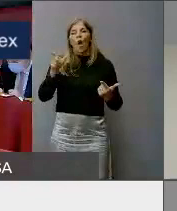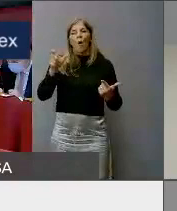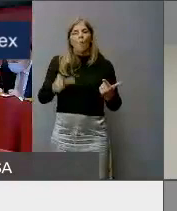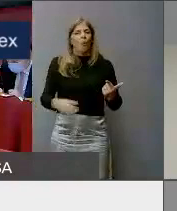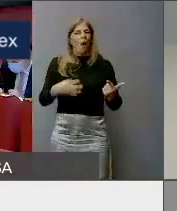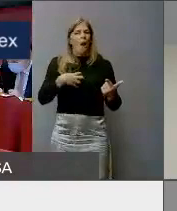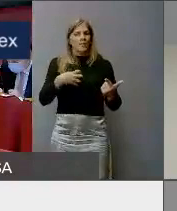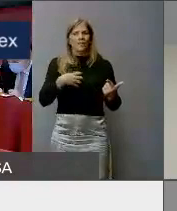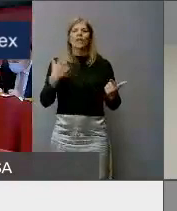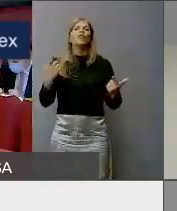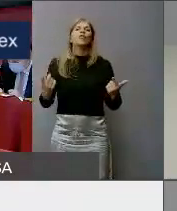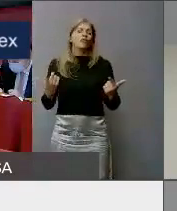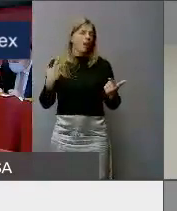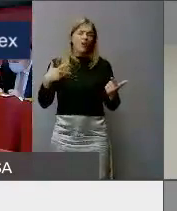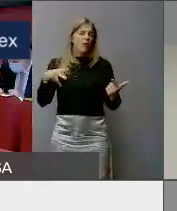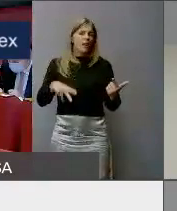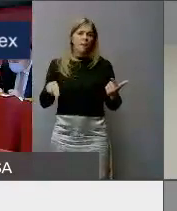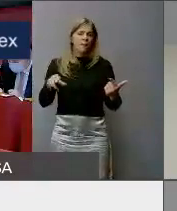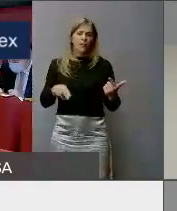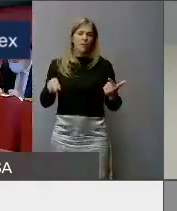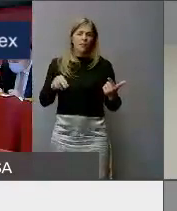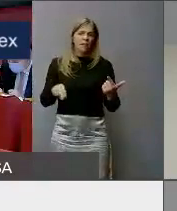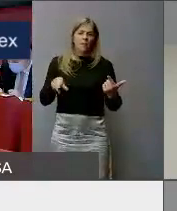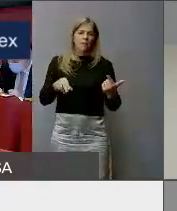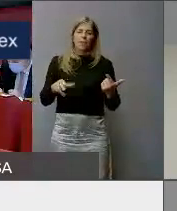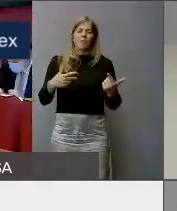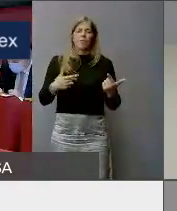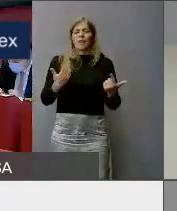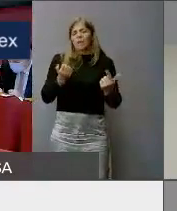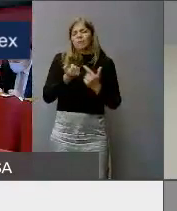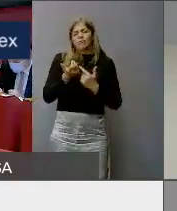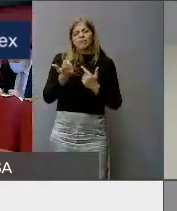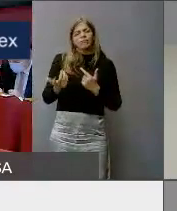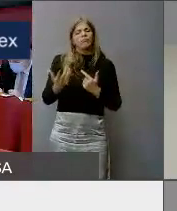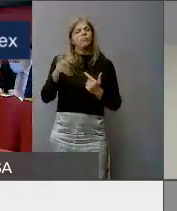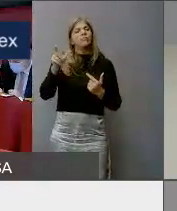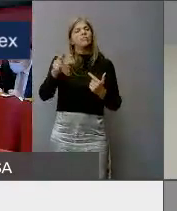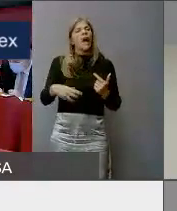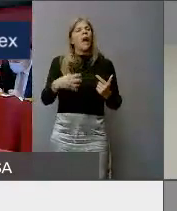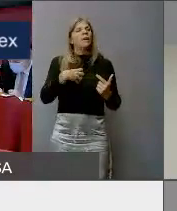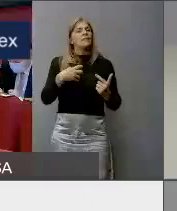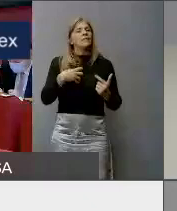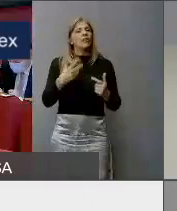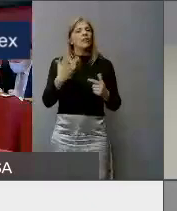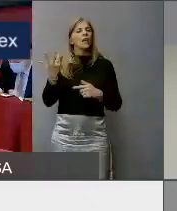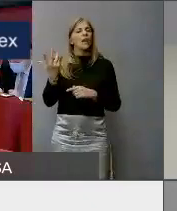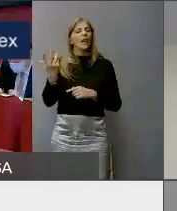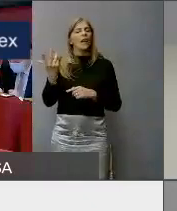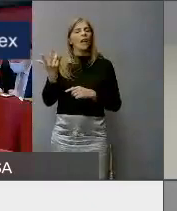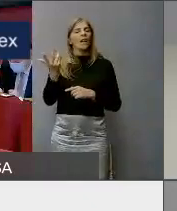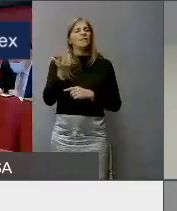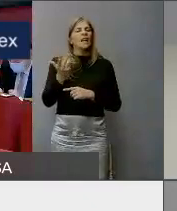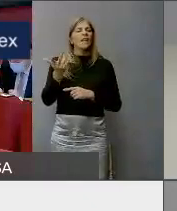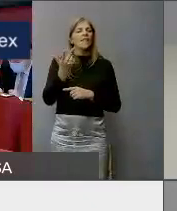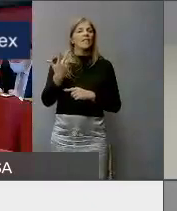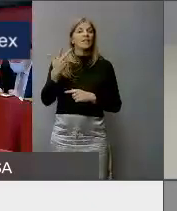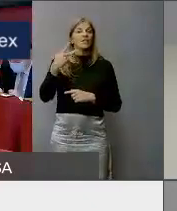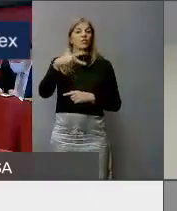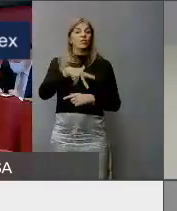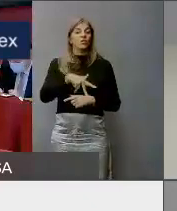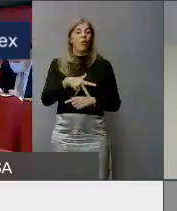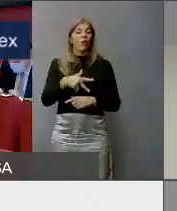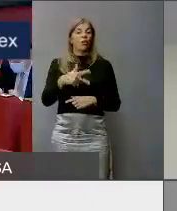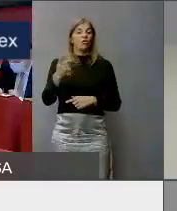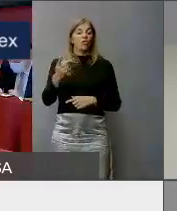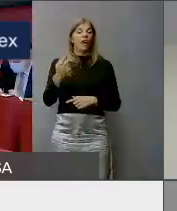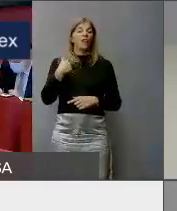perché credere guardate io ho già detto più volte che l'assessore ai servizi sociali se diventasse consiglieri